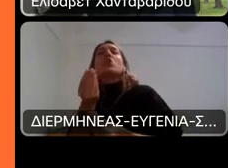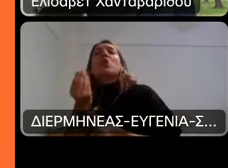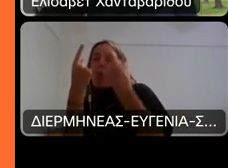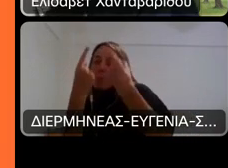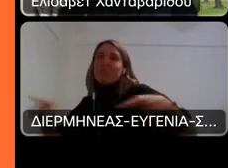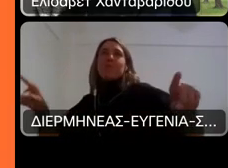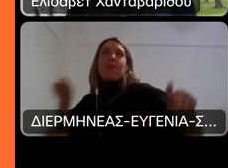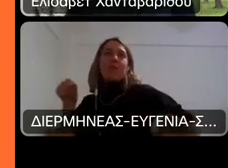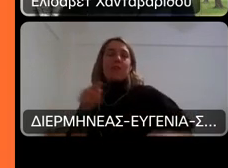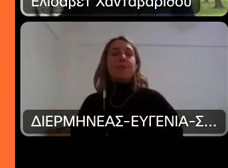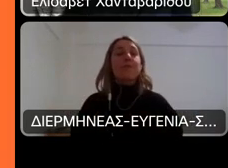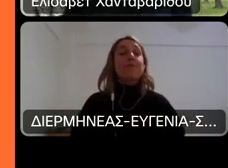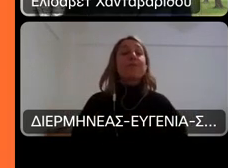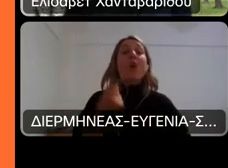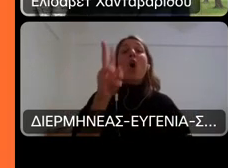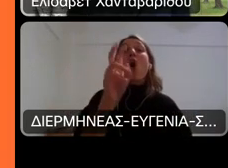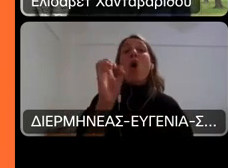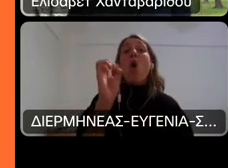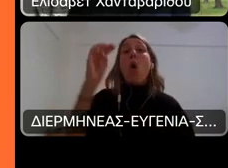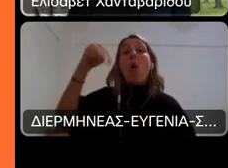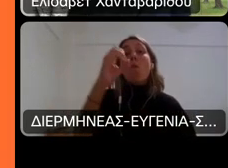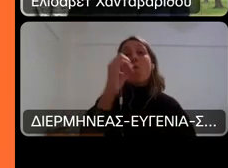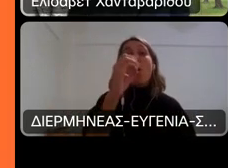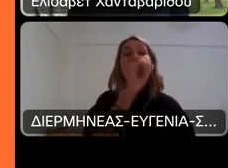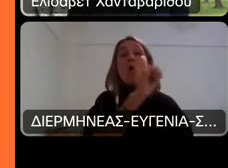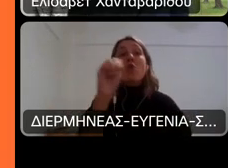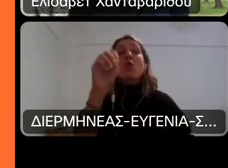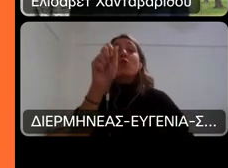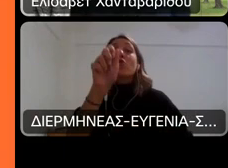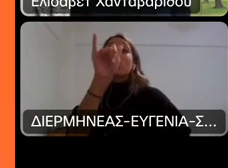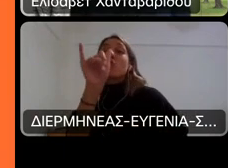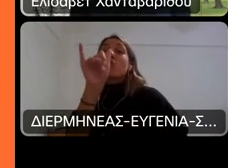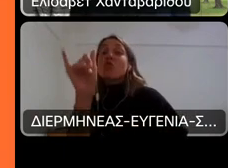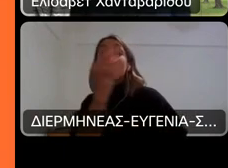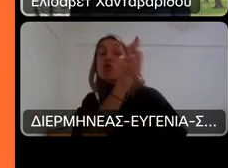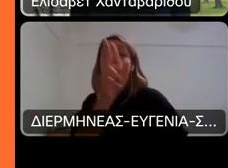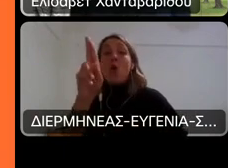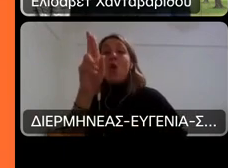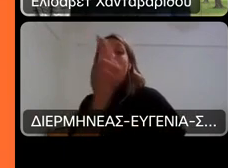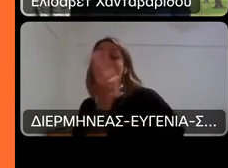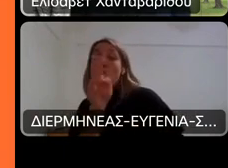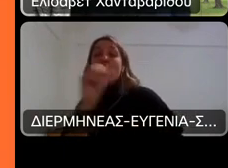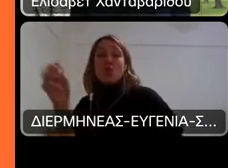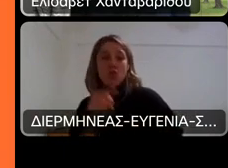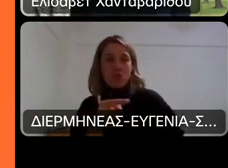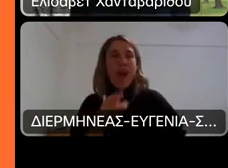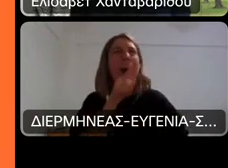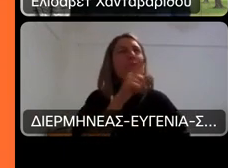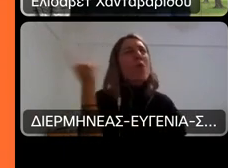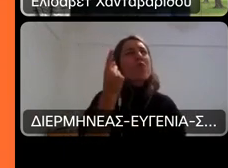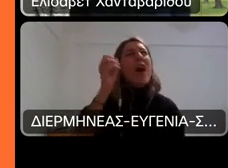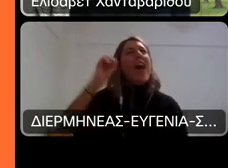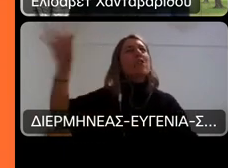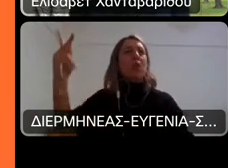Περνάω στο Homos Horus, που αποτελεί ένα εργαλείο για τη ΛΟΑΤΚΙ κοινότητα που χρησιμοποιεί η βιβλιοοικονομική κοινότητα του εξωτερικού. Είναι ένα